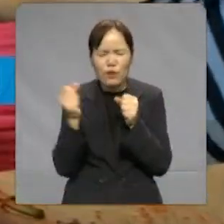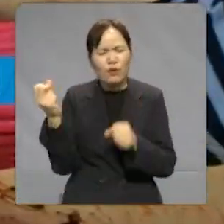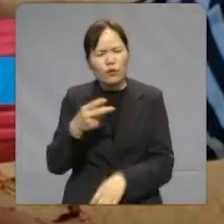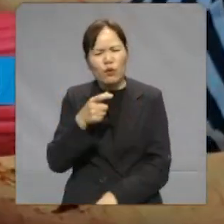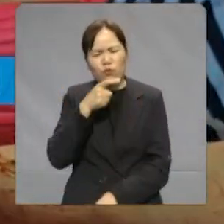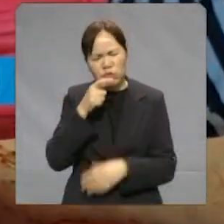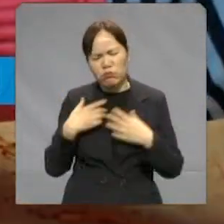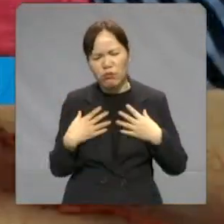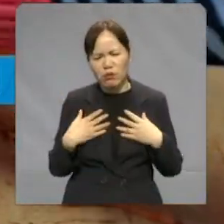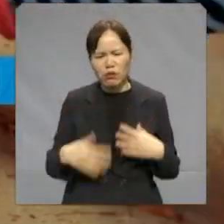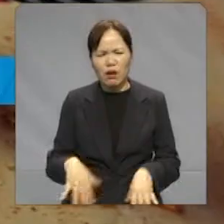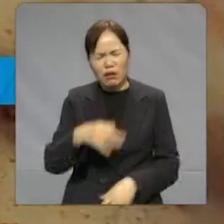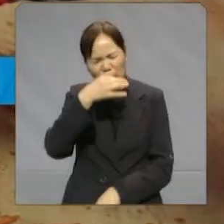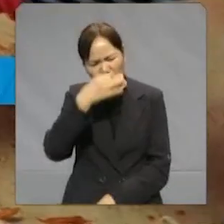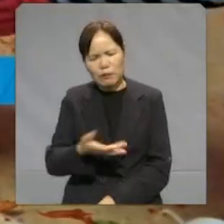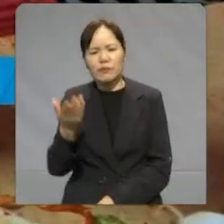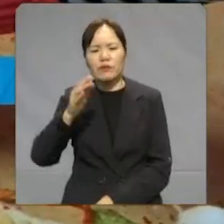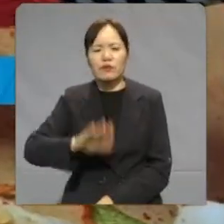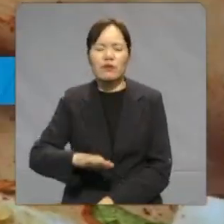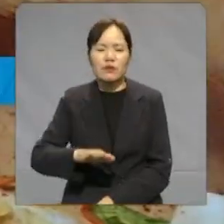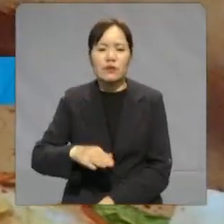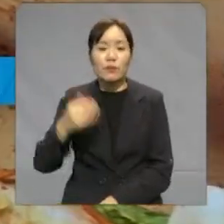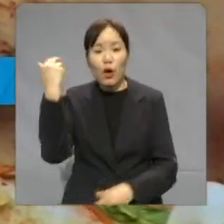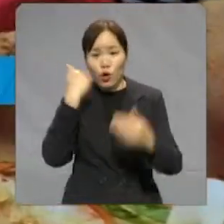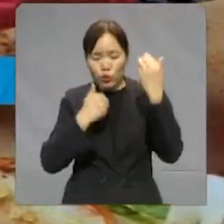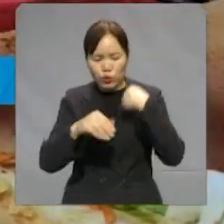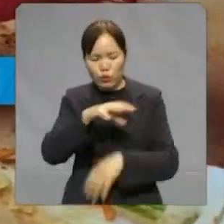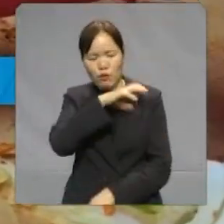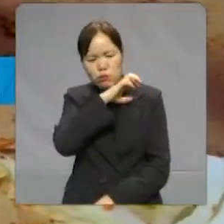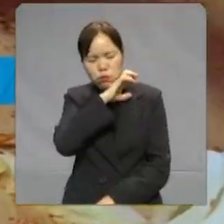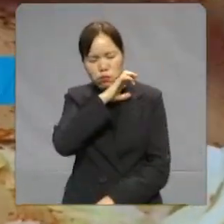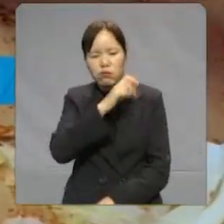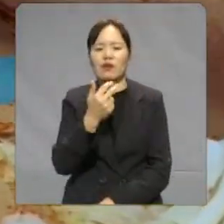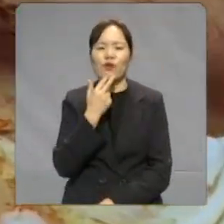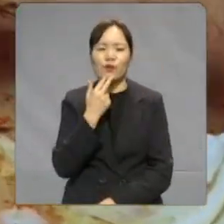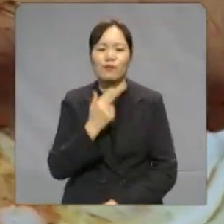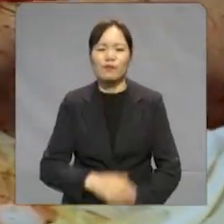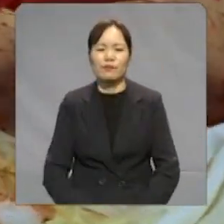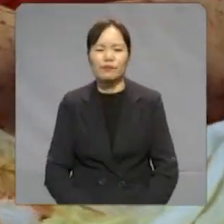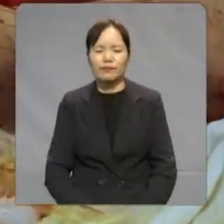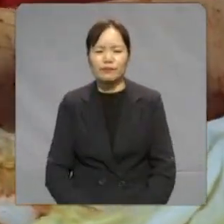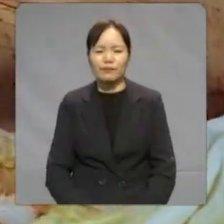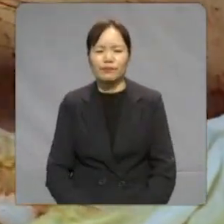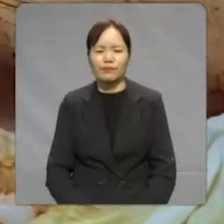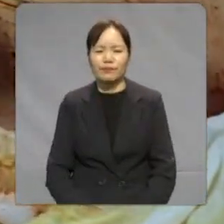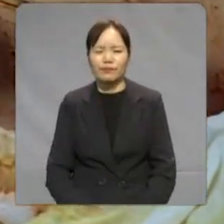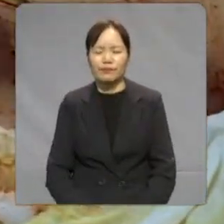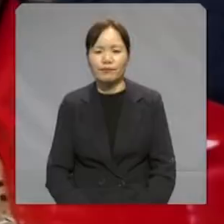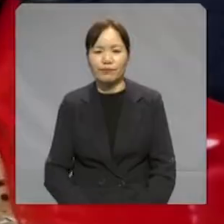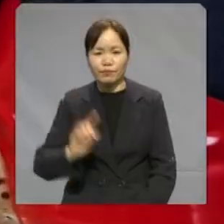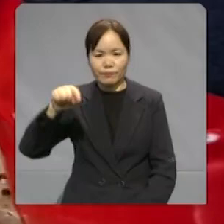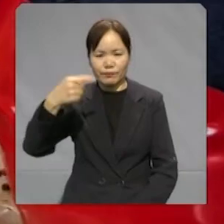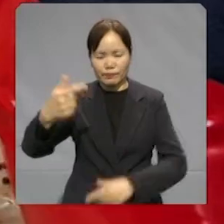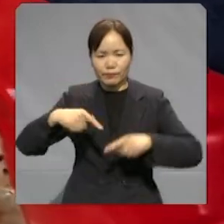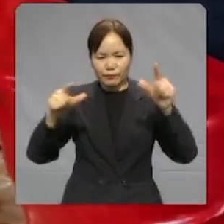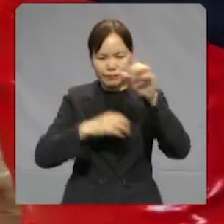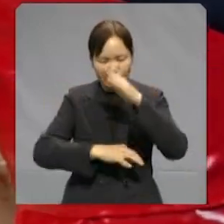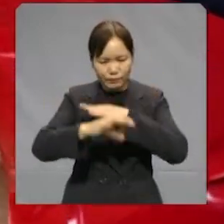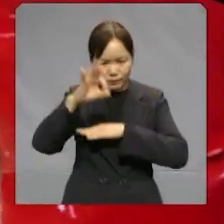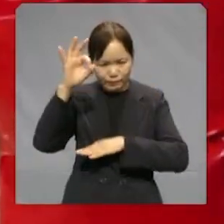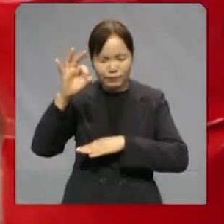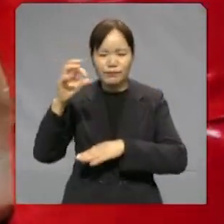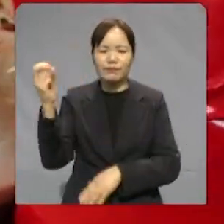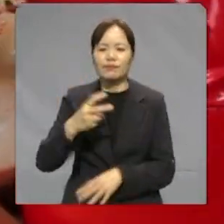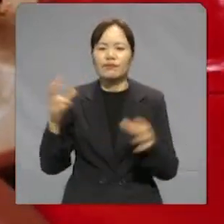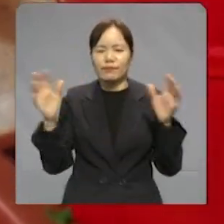약해 힘겨운 작업이었지만 누구 하나 불평이 없습니다. 다음 날 아침